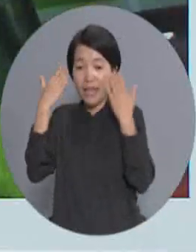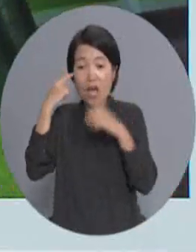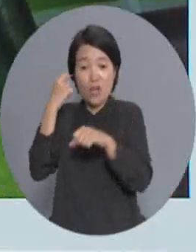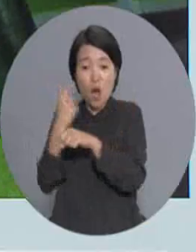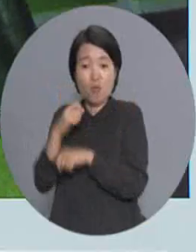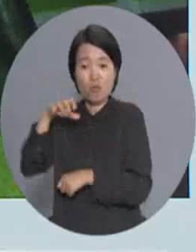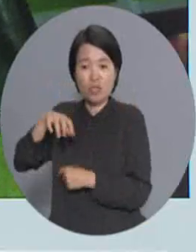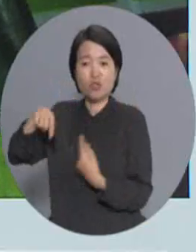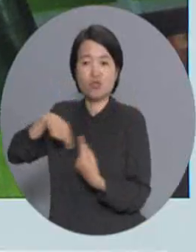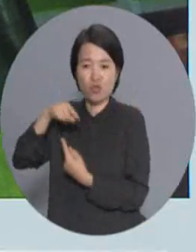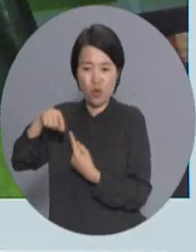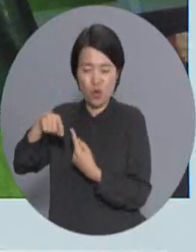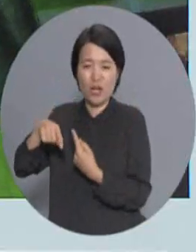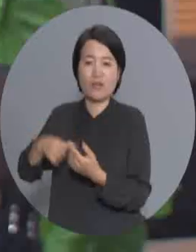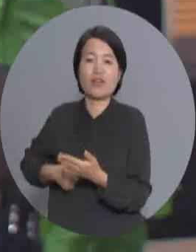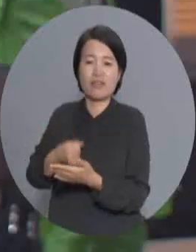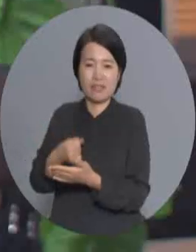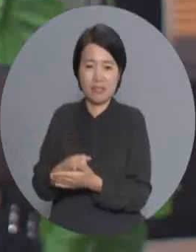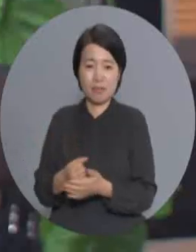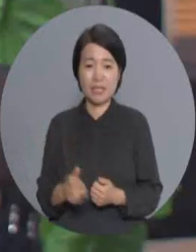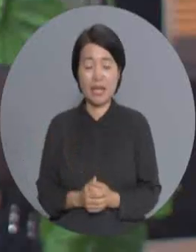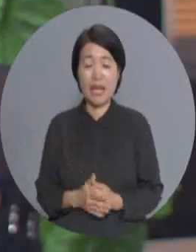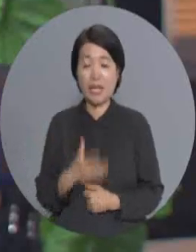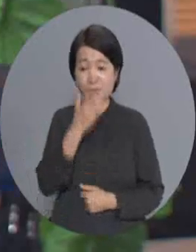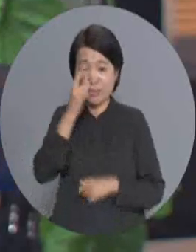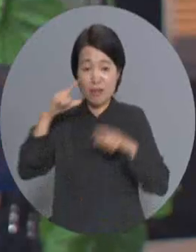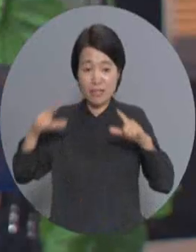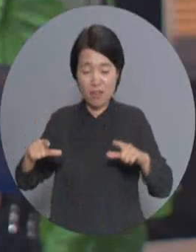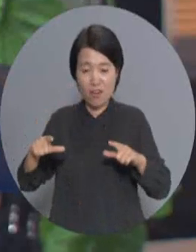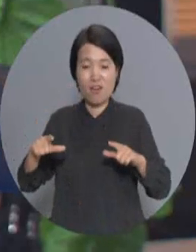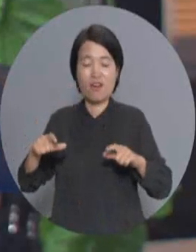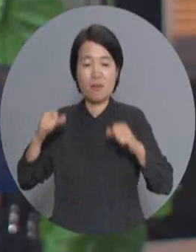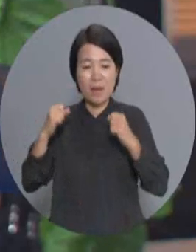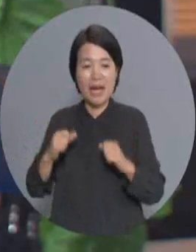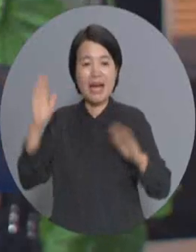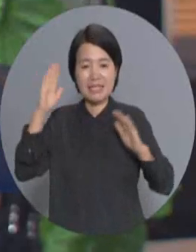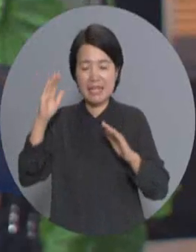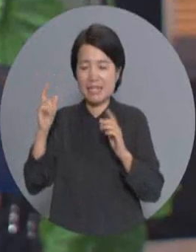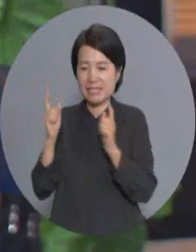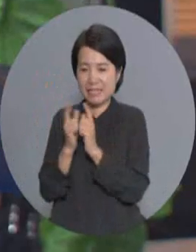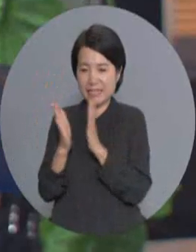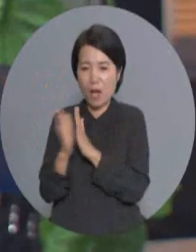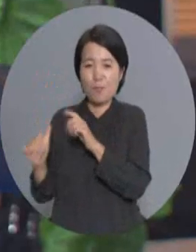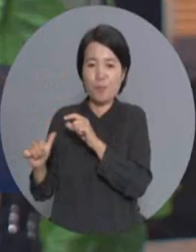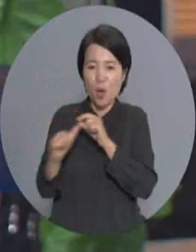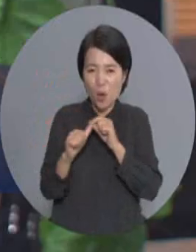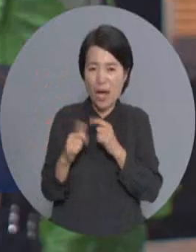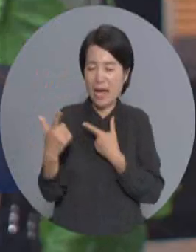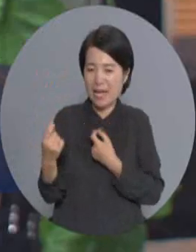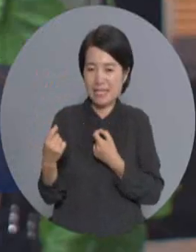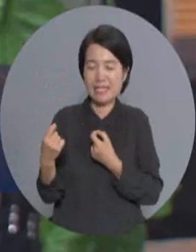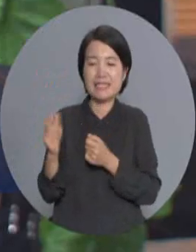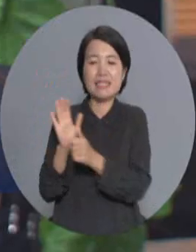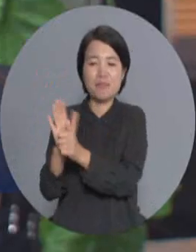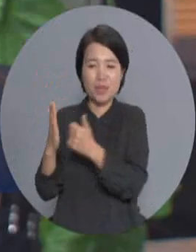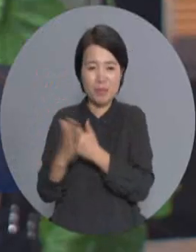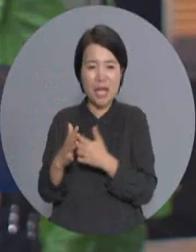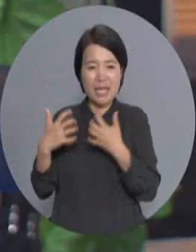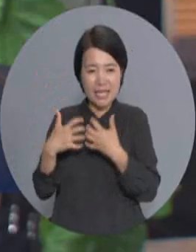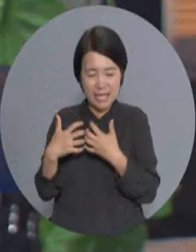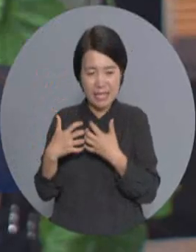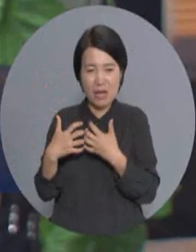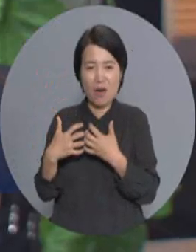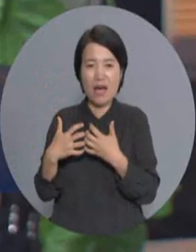연구실을 운영하기로 했습니다. 순천에 있는 학생들을 직접 고용하고 함께 협력해서